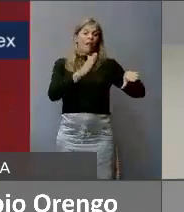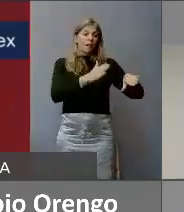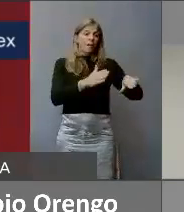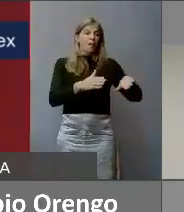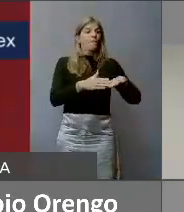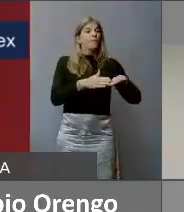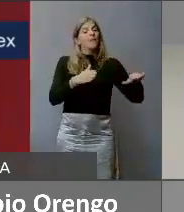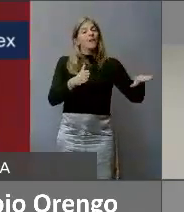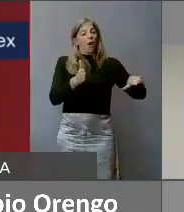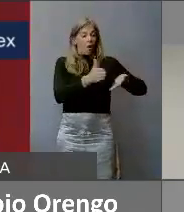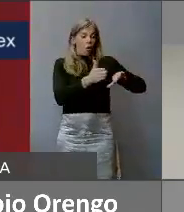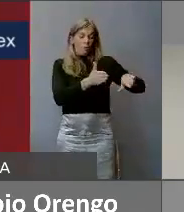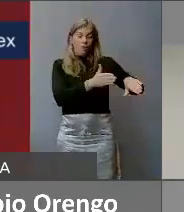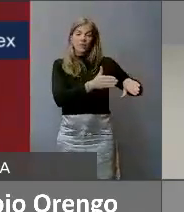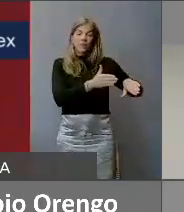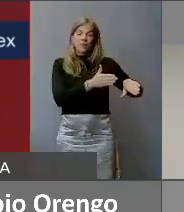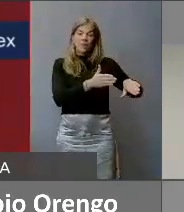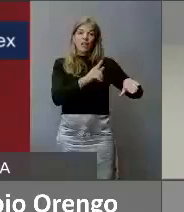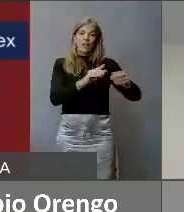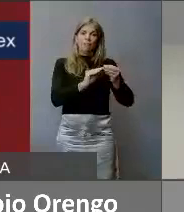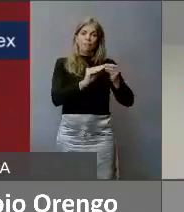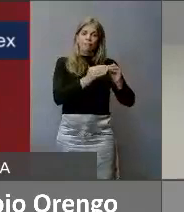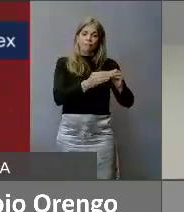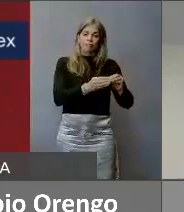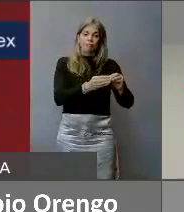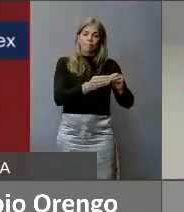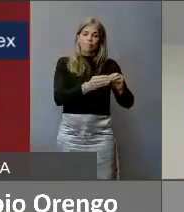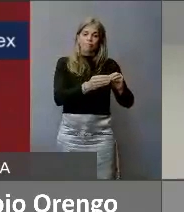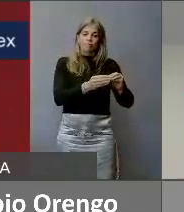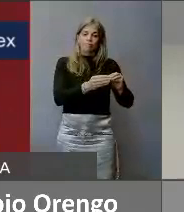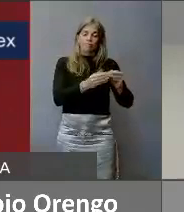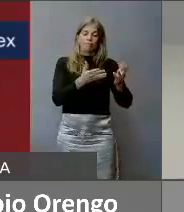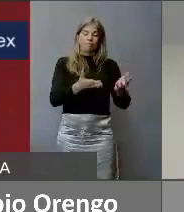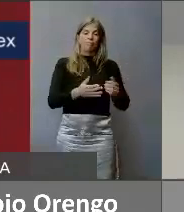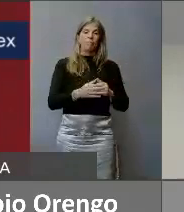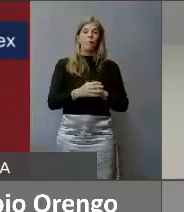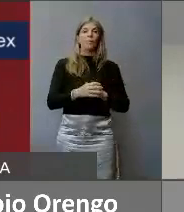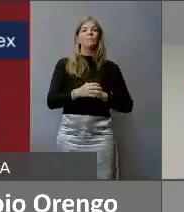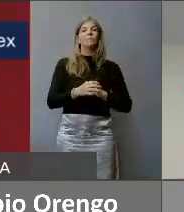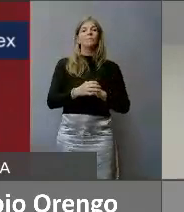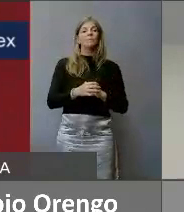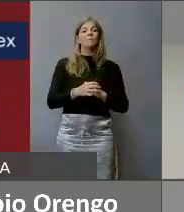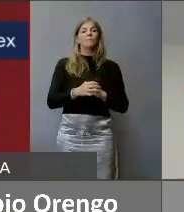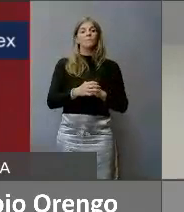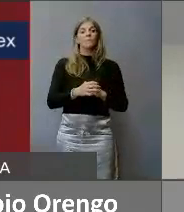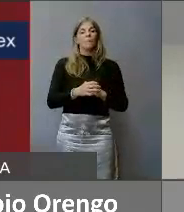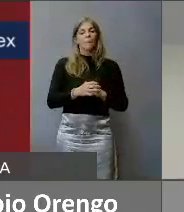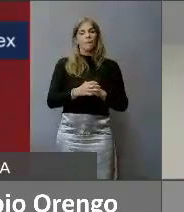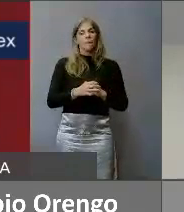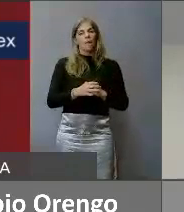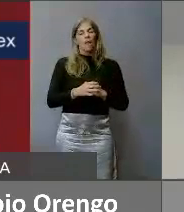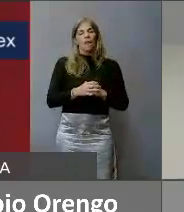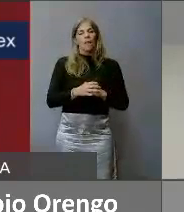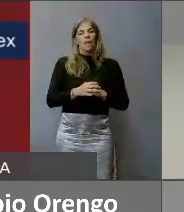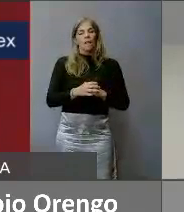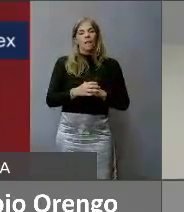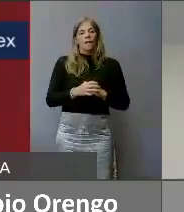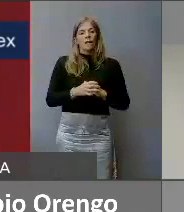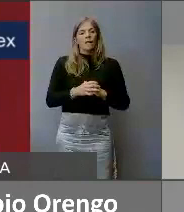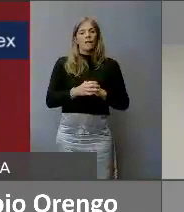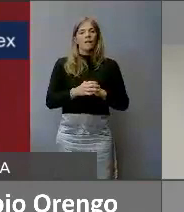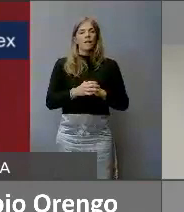nella nella parte di oggi anche sottolineo come sono state